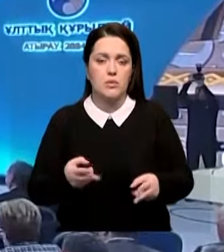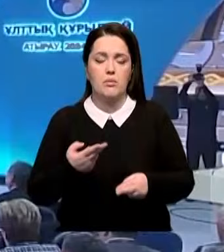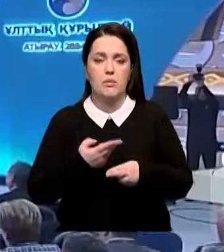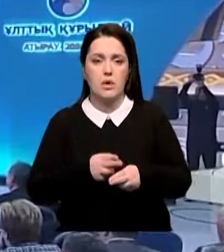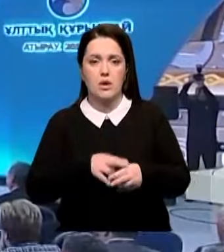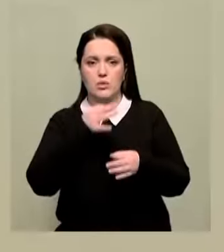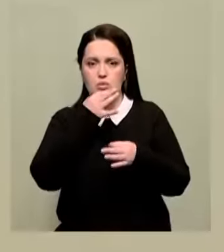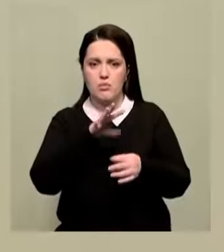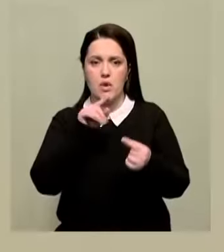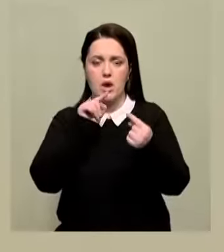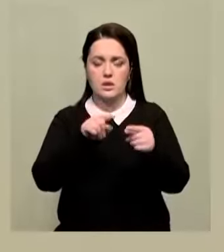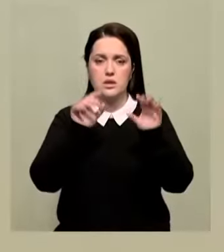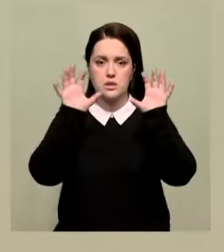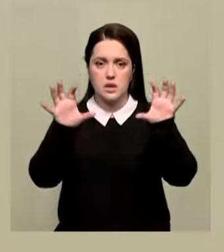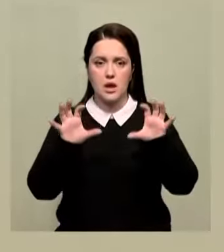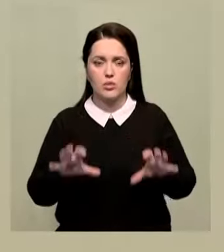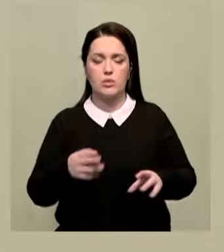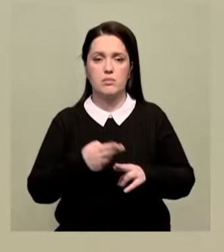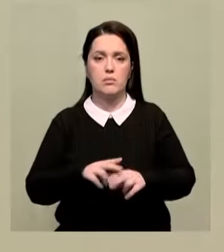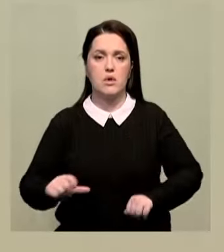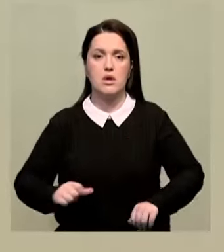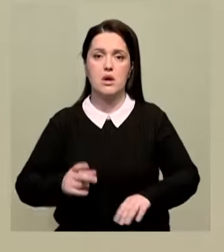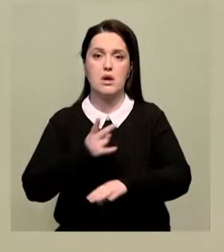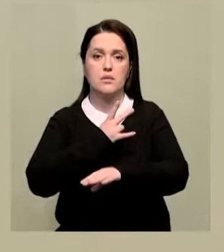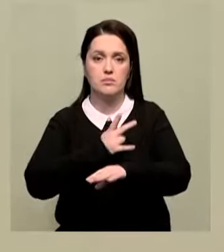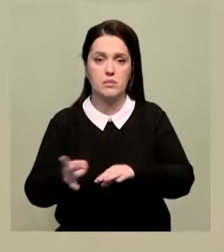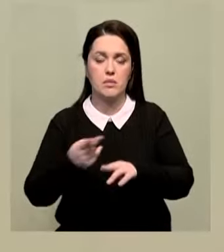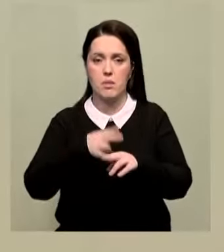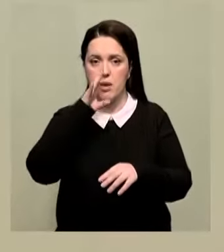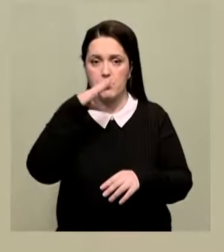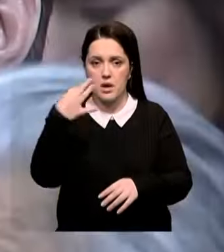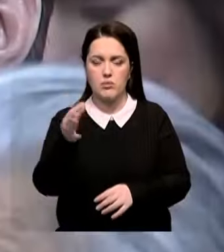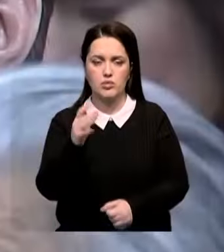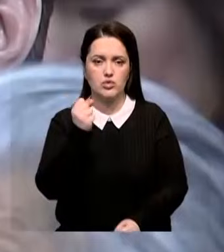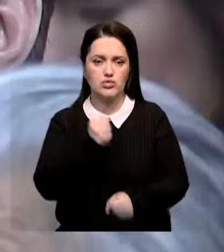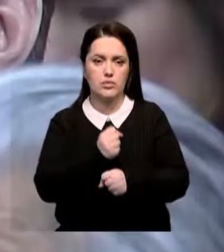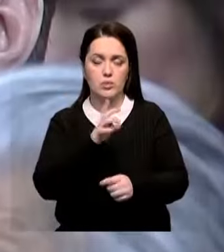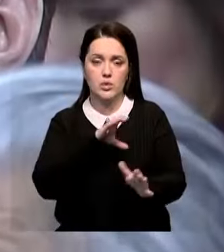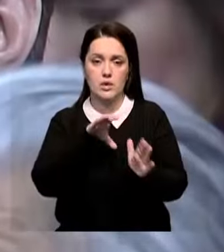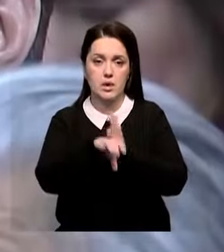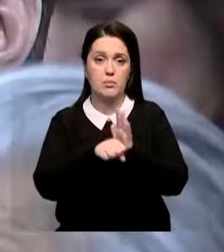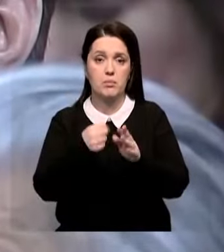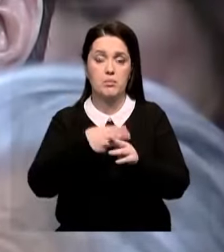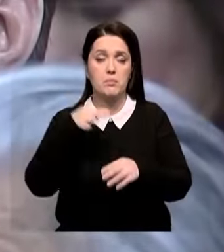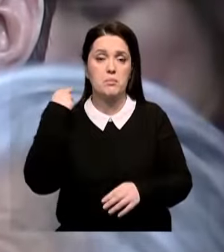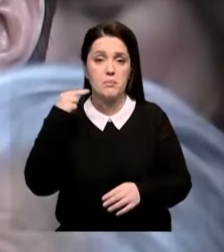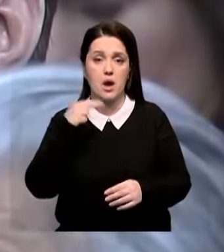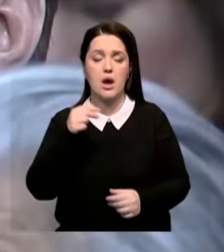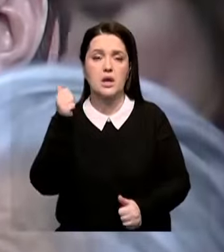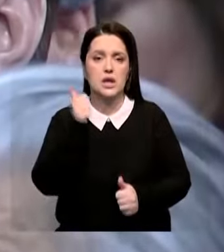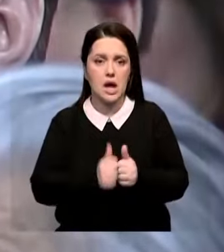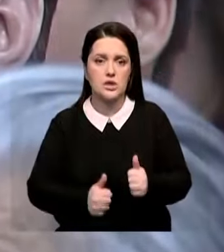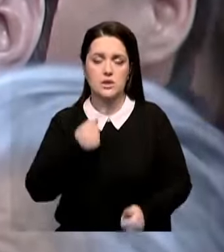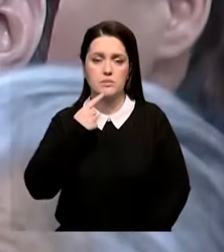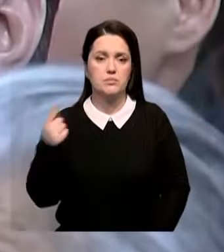Любые антизаконные и деструктивные действия, в том числе и намеренные провокации, будут жестко пресекаться. Об этом президент говорит практически в